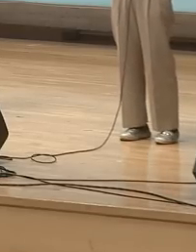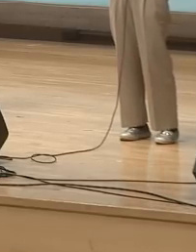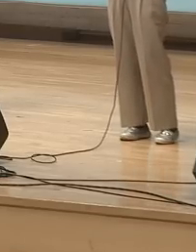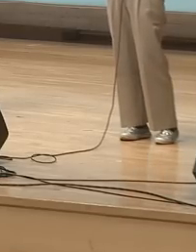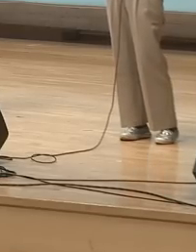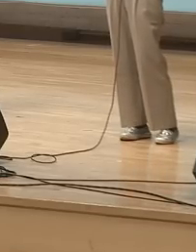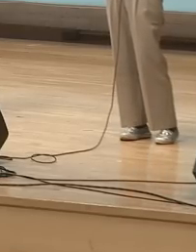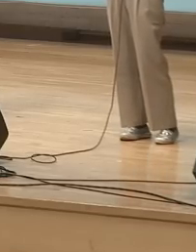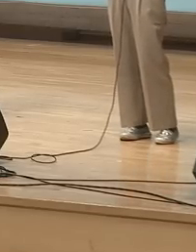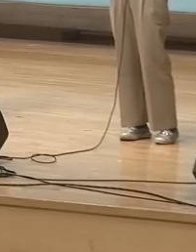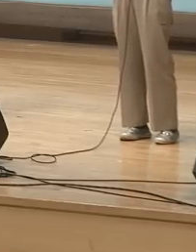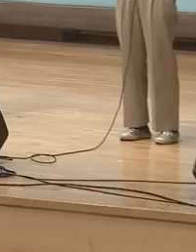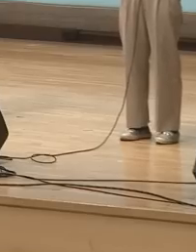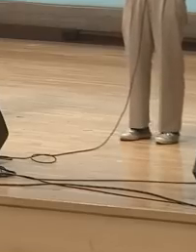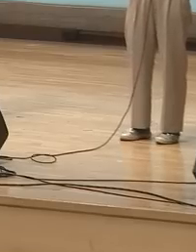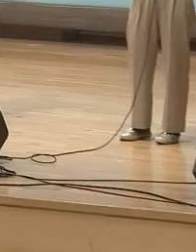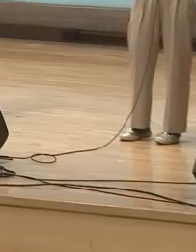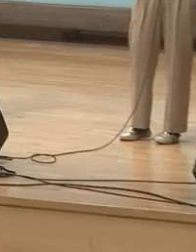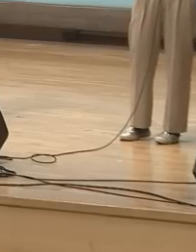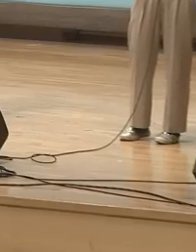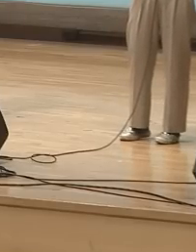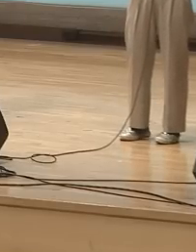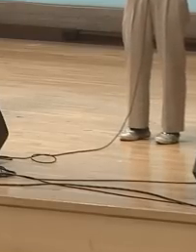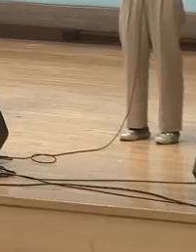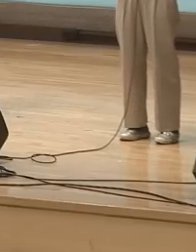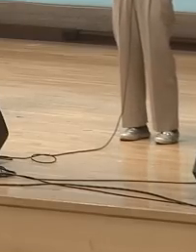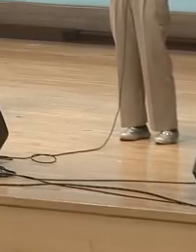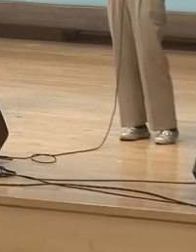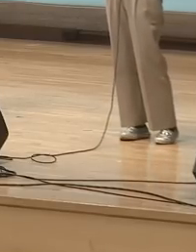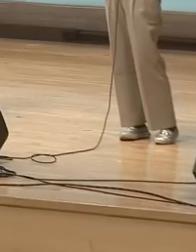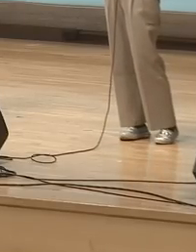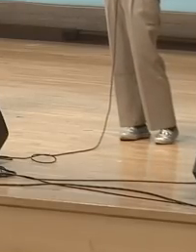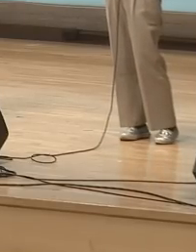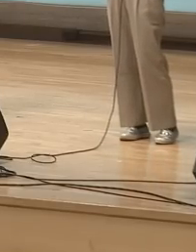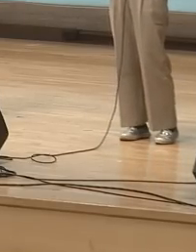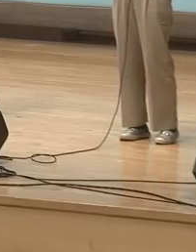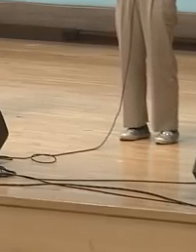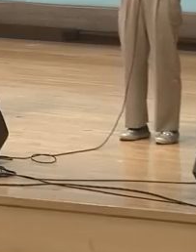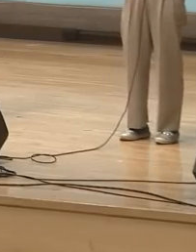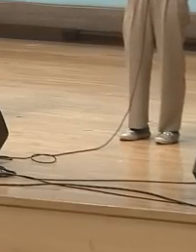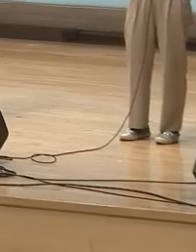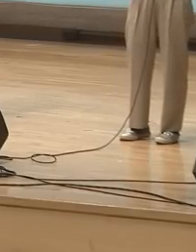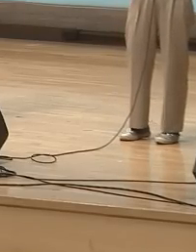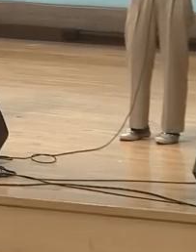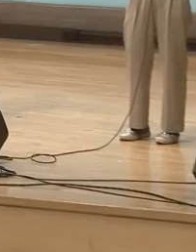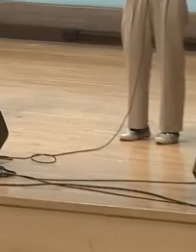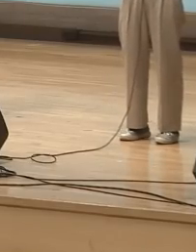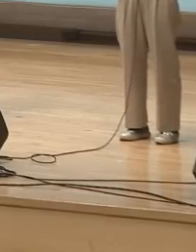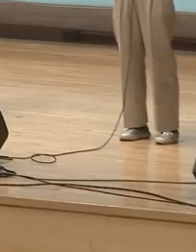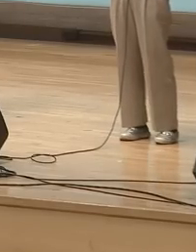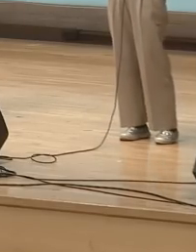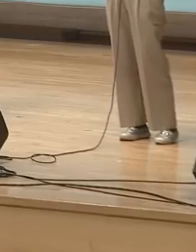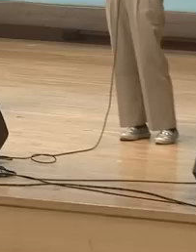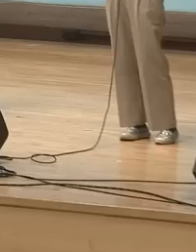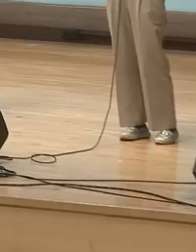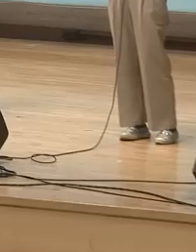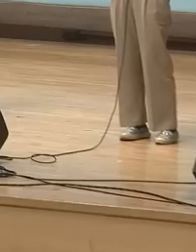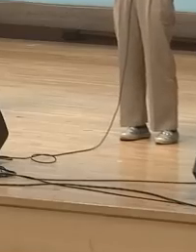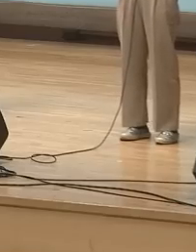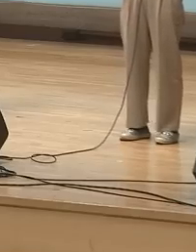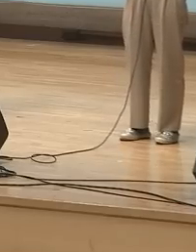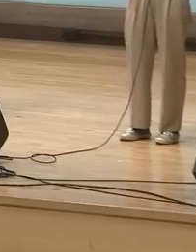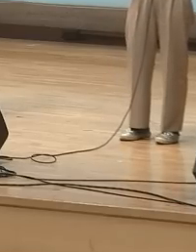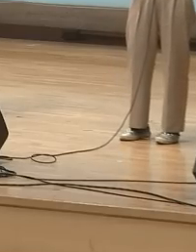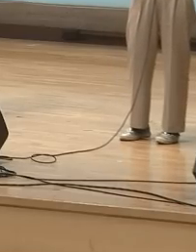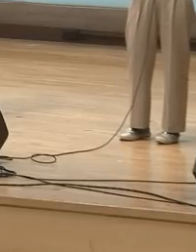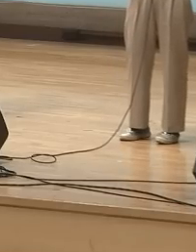그 연단의 시간들이 바로 하나님의 그 소망을 이루게 하는 줄로 믿습니다. 하나님 이 시간에 우리 성도들 가운데